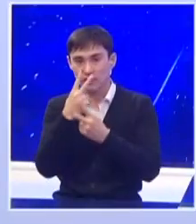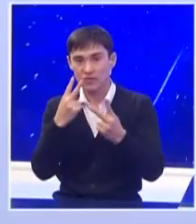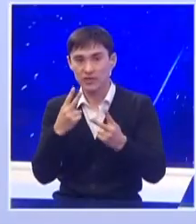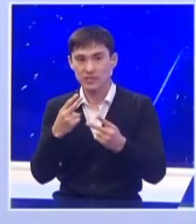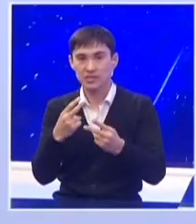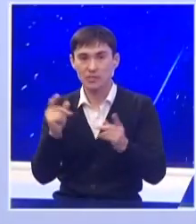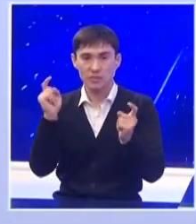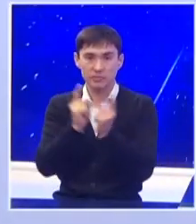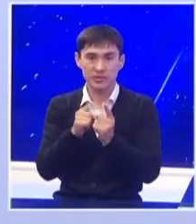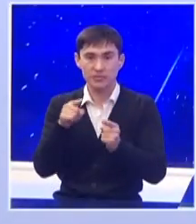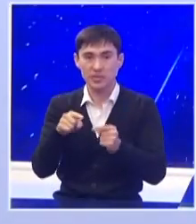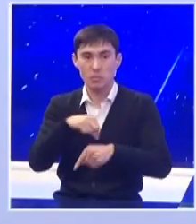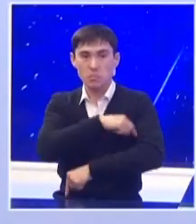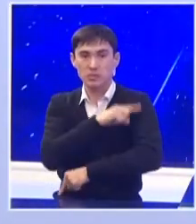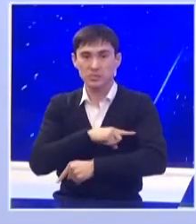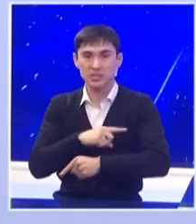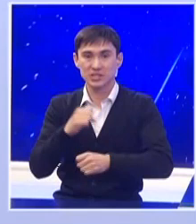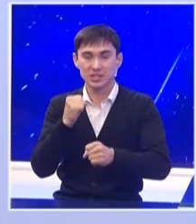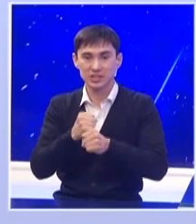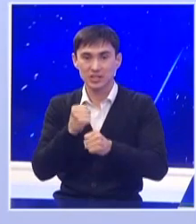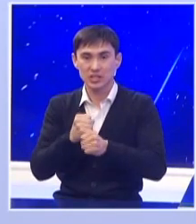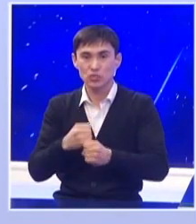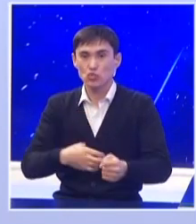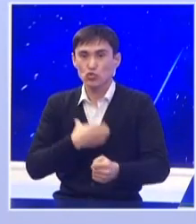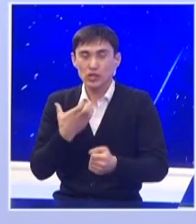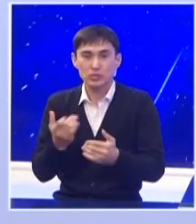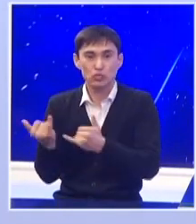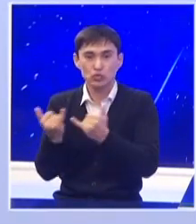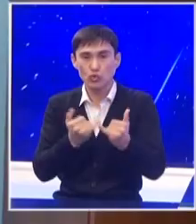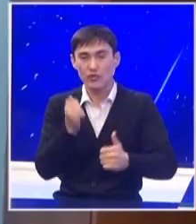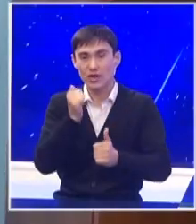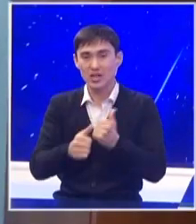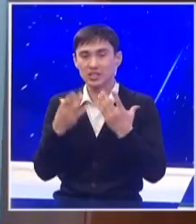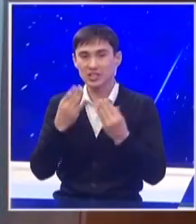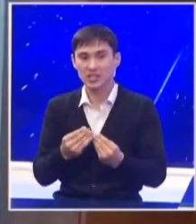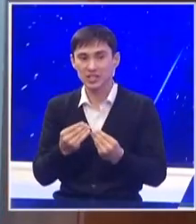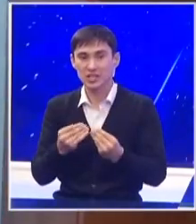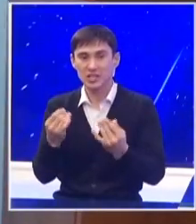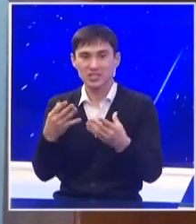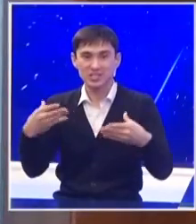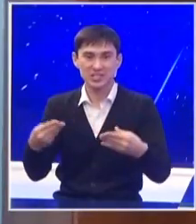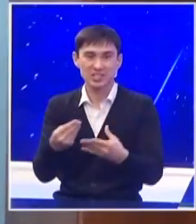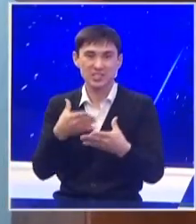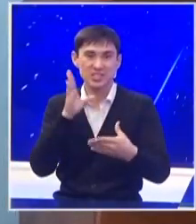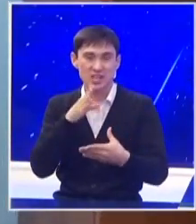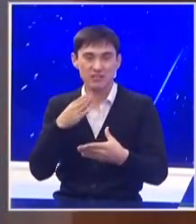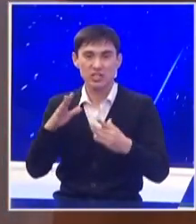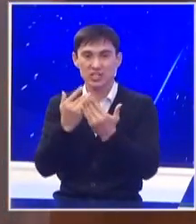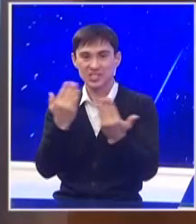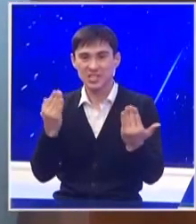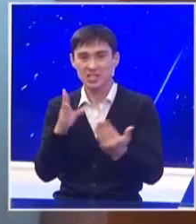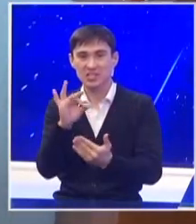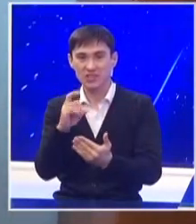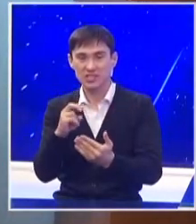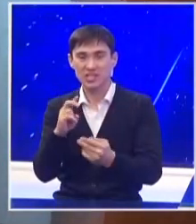во время визита, то медперсоналу приходится мириться с ужасающими условиями каждый день. Оцаревшие стены, постоянный сквозняк – лишь часть